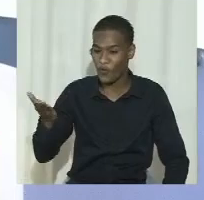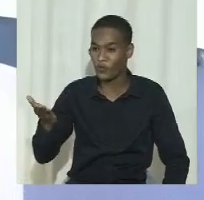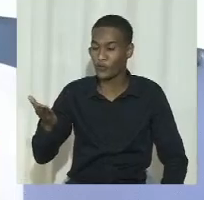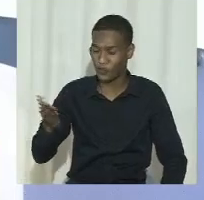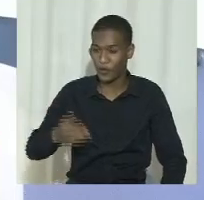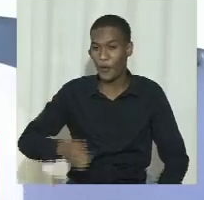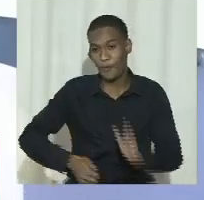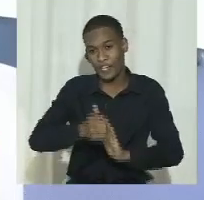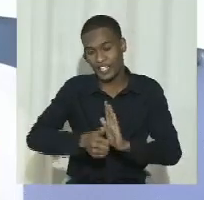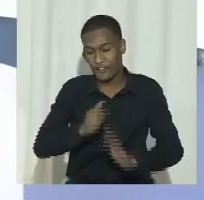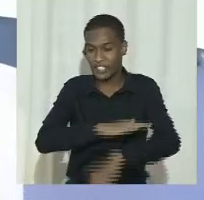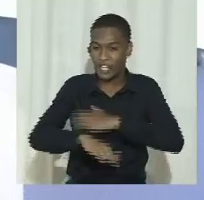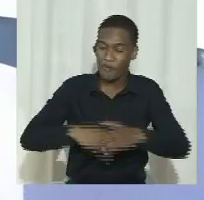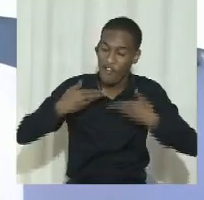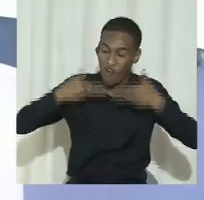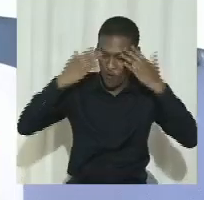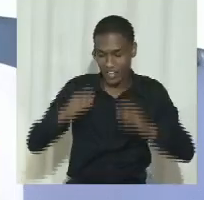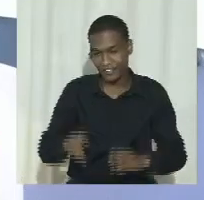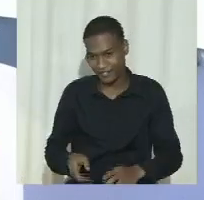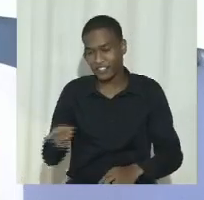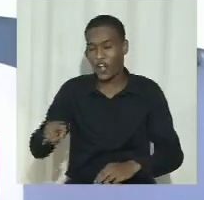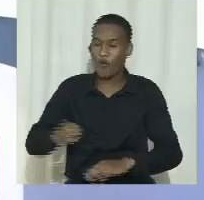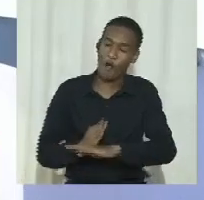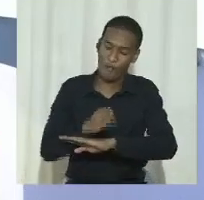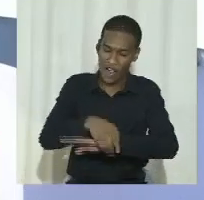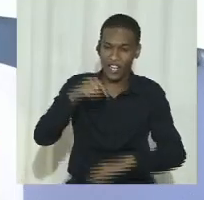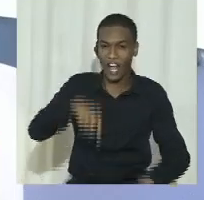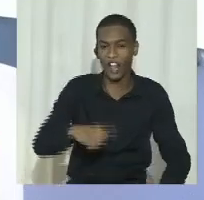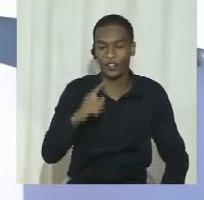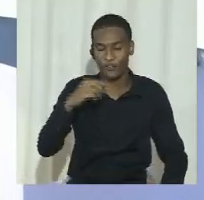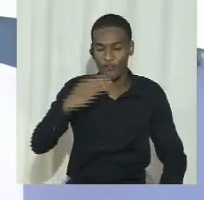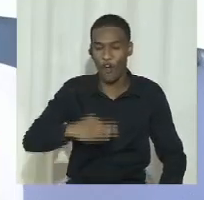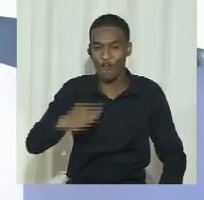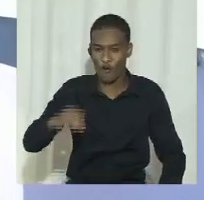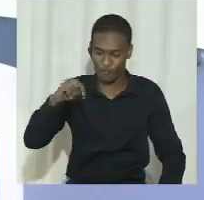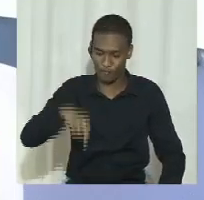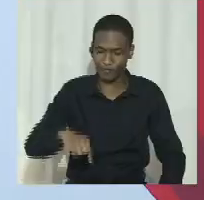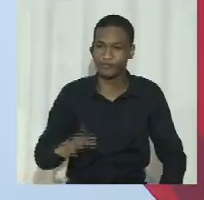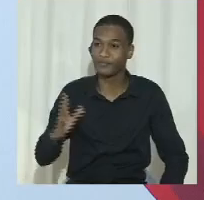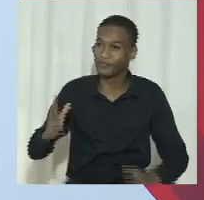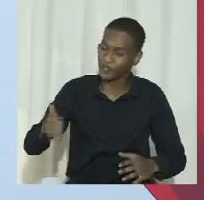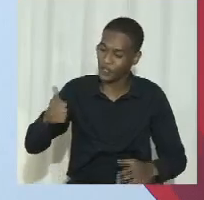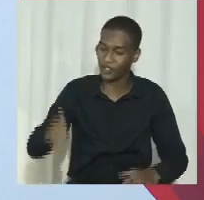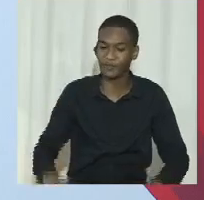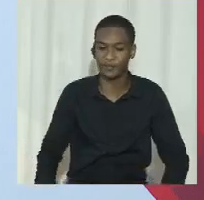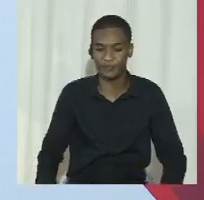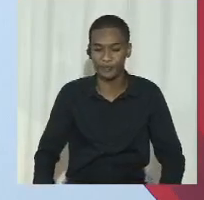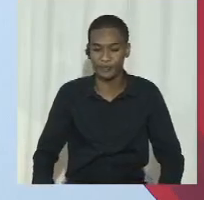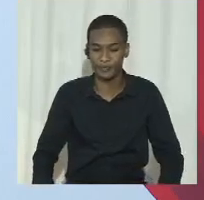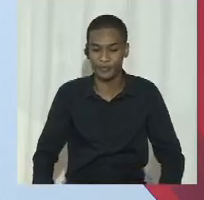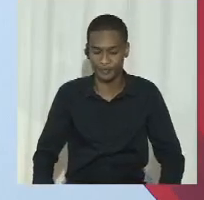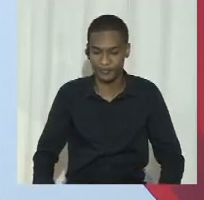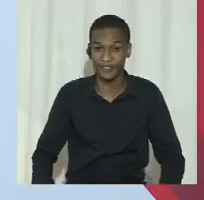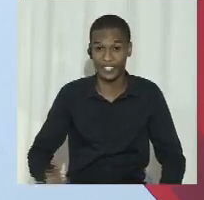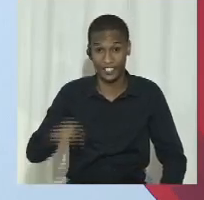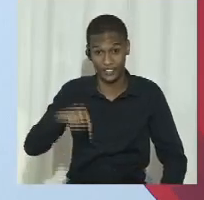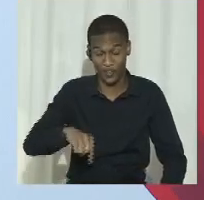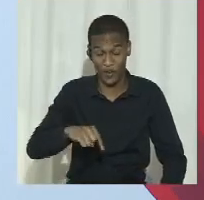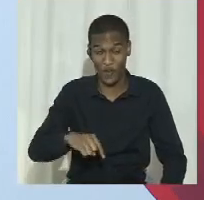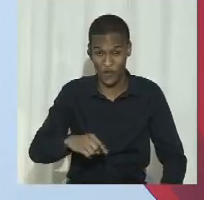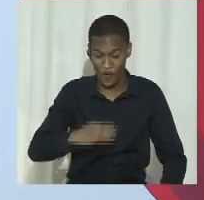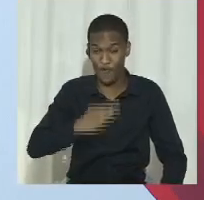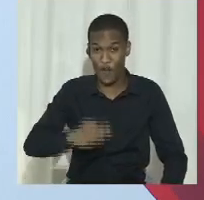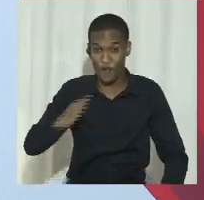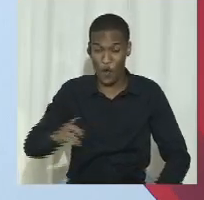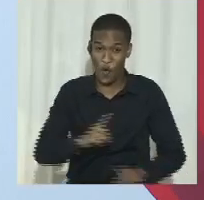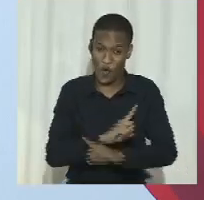fahasalamam-bahoaka ny vahiny tato anatin'ny fampalam-baovaon'ny televiziona malagasy. Sotra tompoko. Ivadika lafim-baovao hafa tanteraka isika